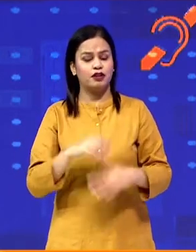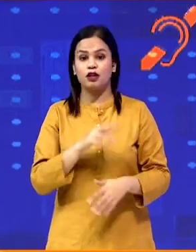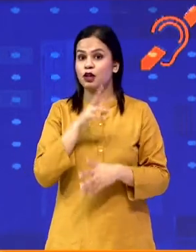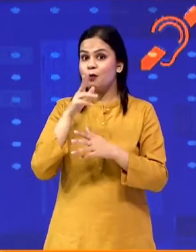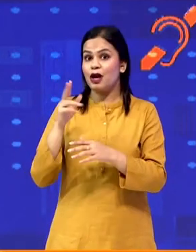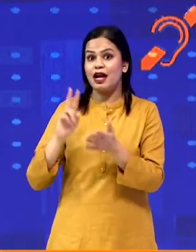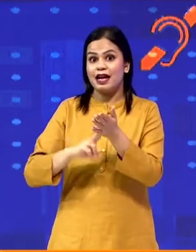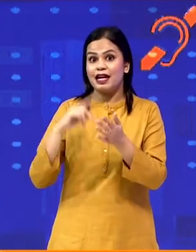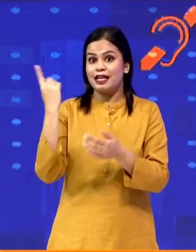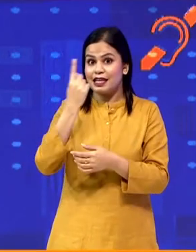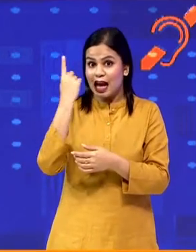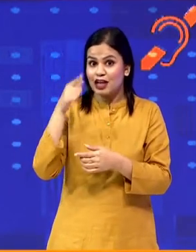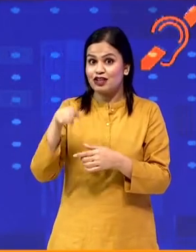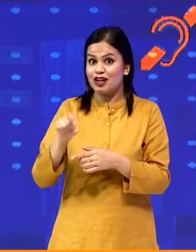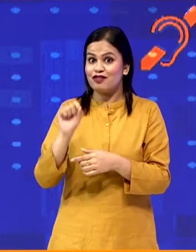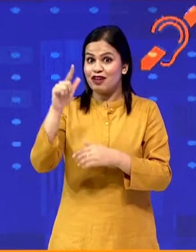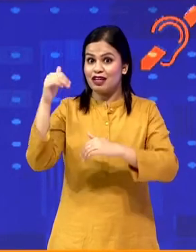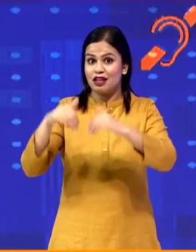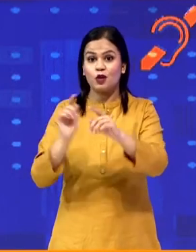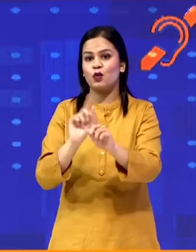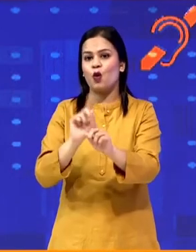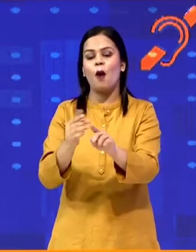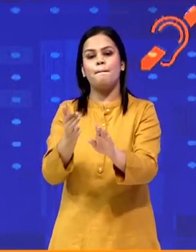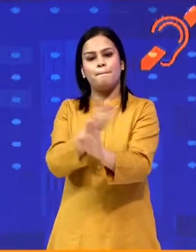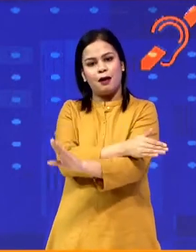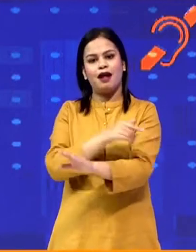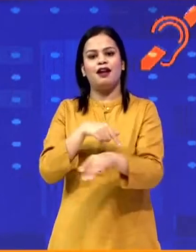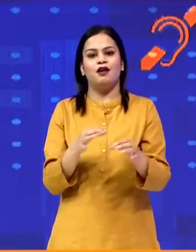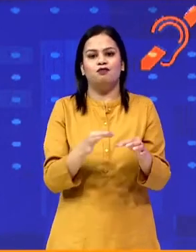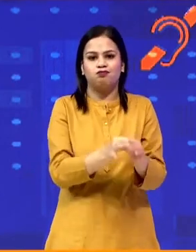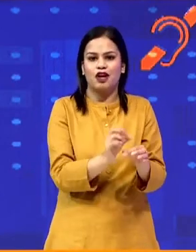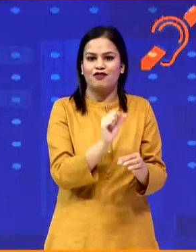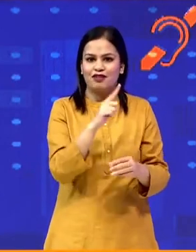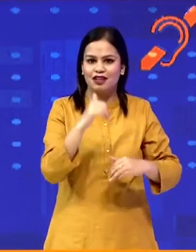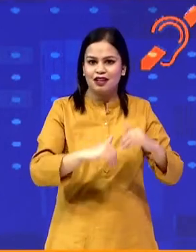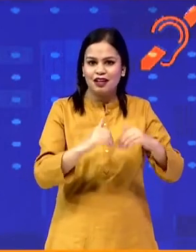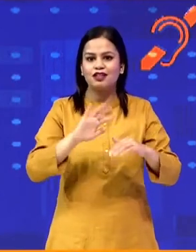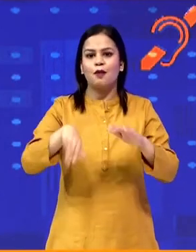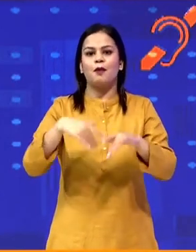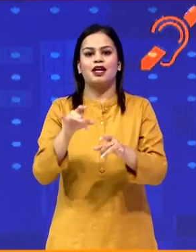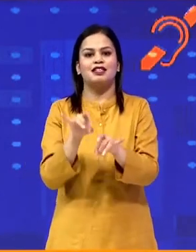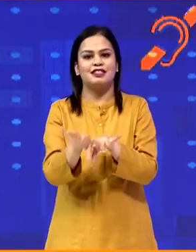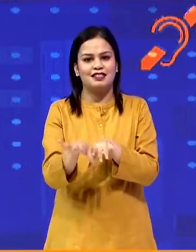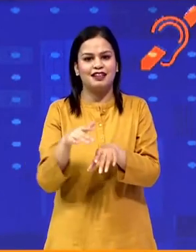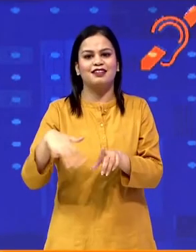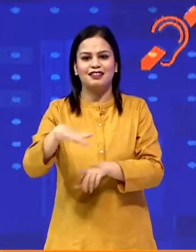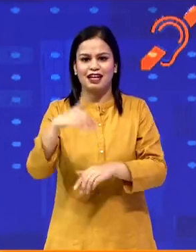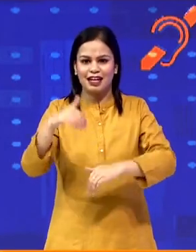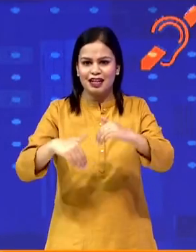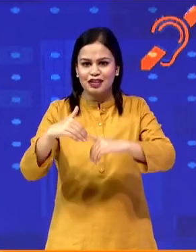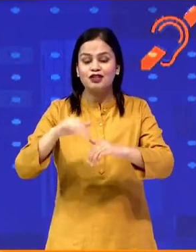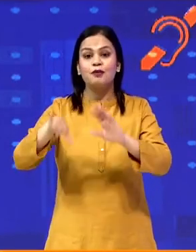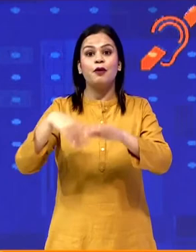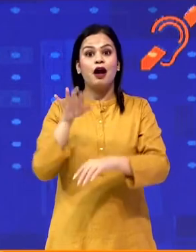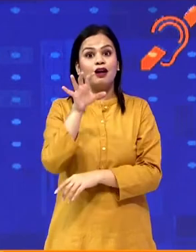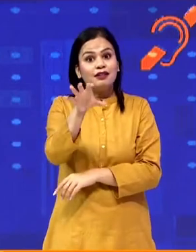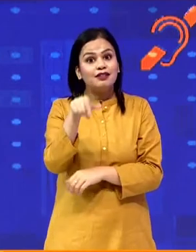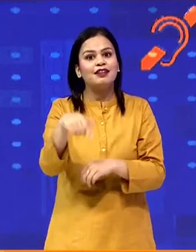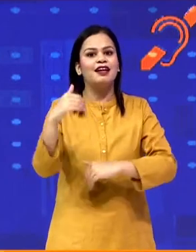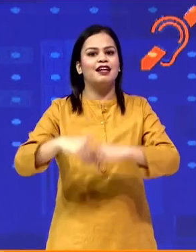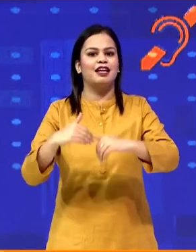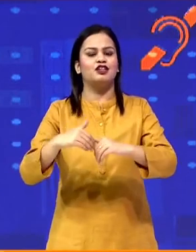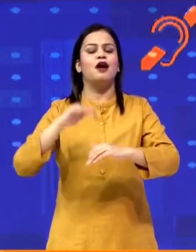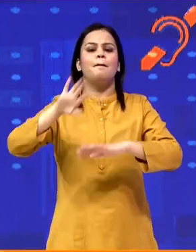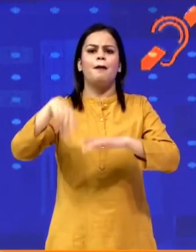पहले ब्लॉक का इलेक्शन होना चाहिए जिला का इलेक्शन होना चाहिए स्ट्रेट का इलेक्शन होना चाहिए और वो लोग